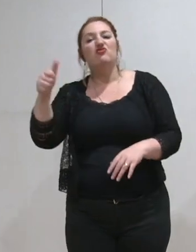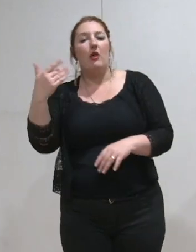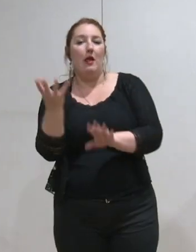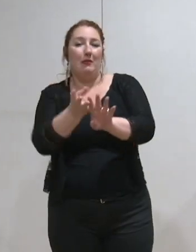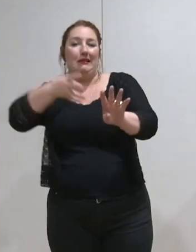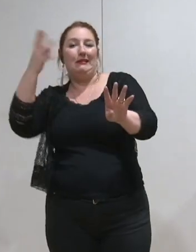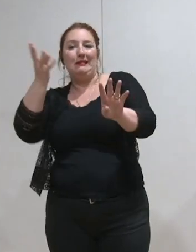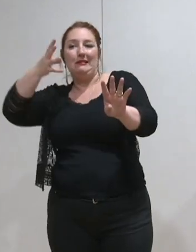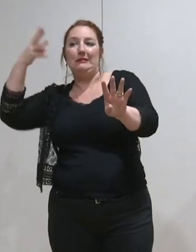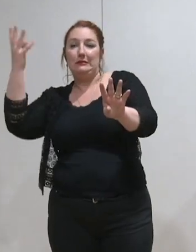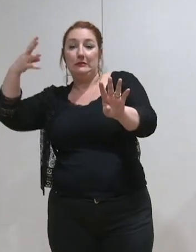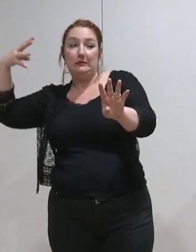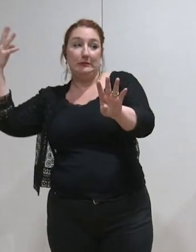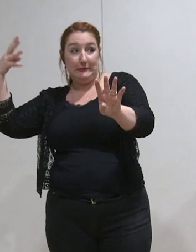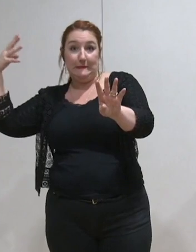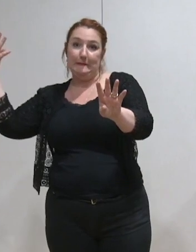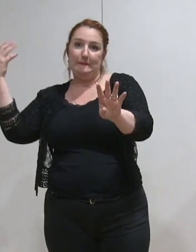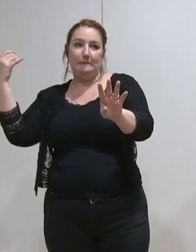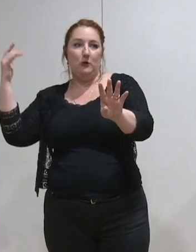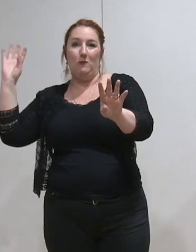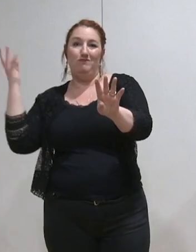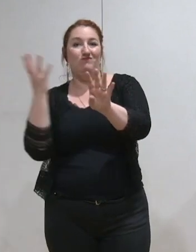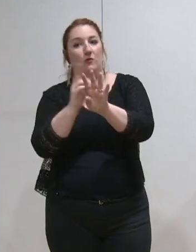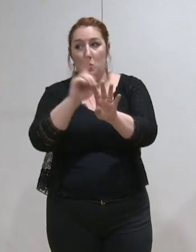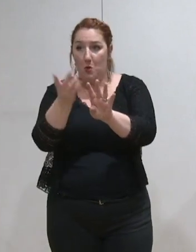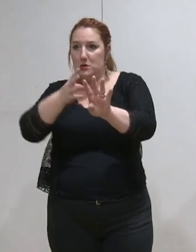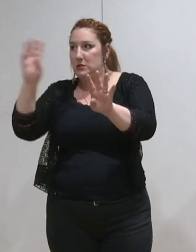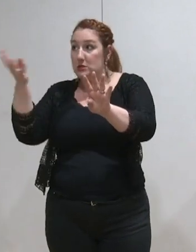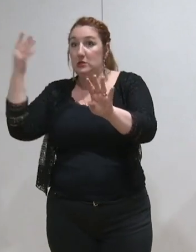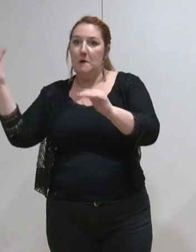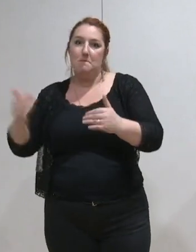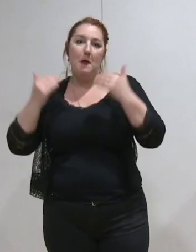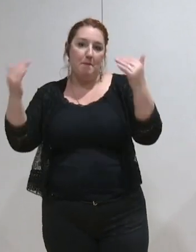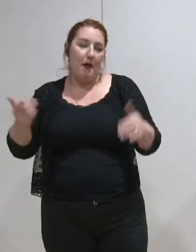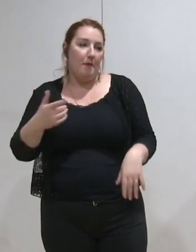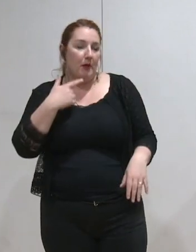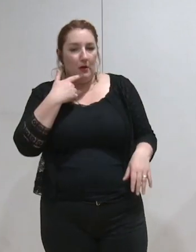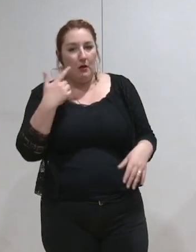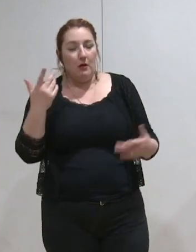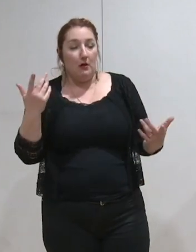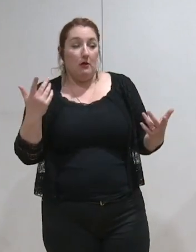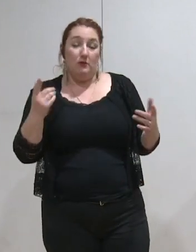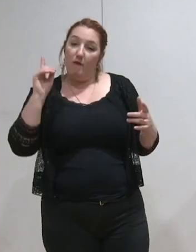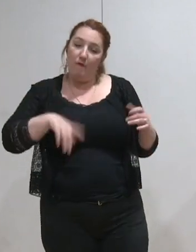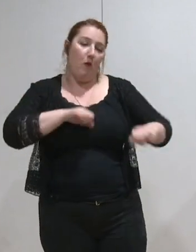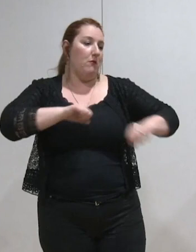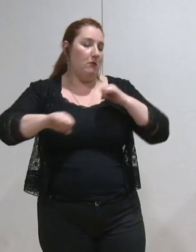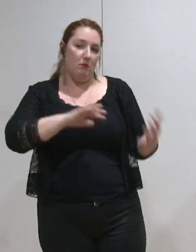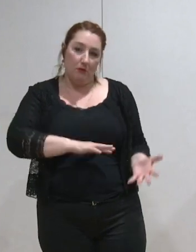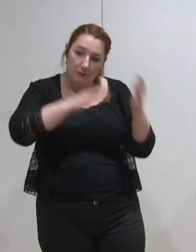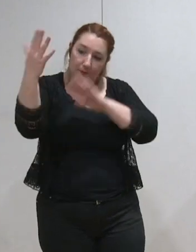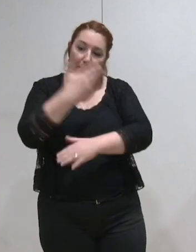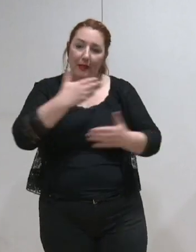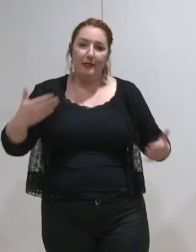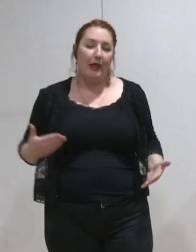derniers mois elle reste à un niveau exceptionnellement élevé ce qui nous engage à l'action et puis dernier élément je conclurai